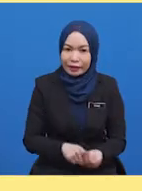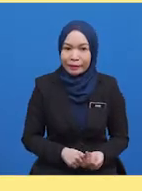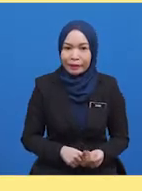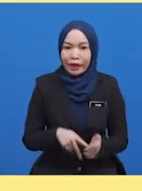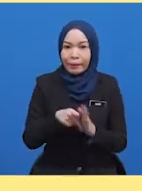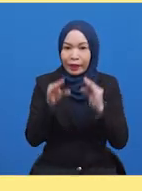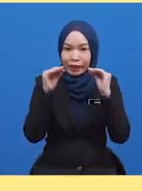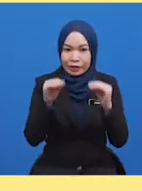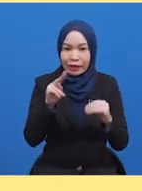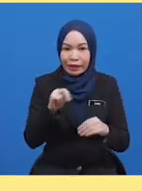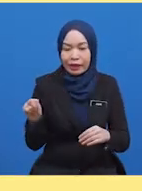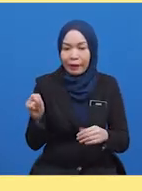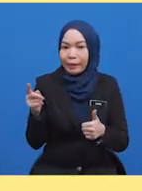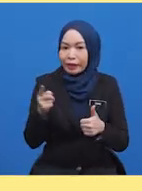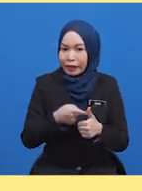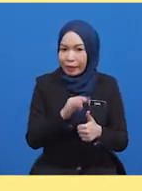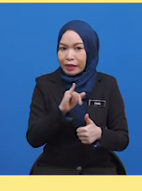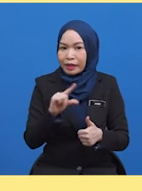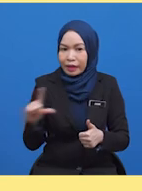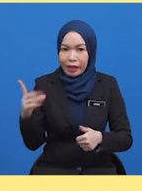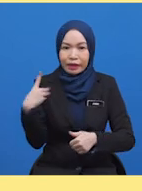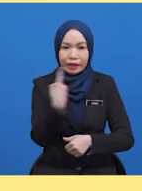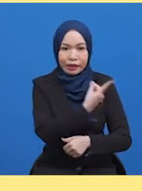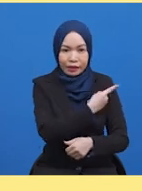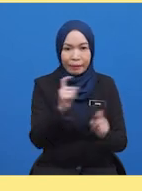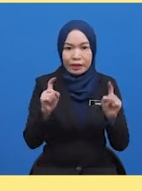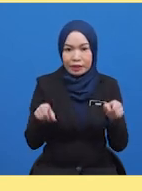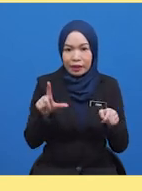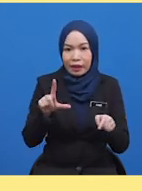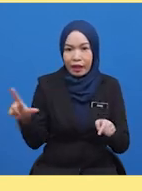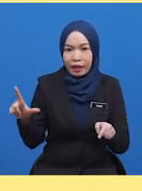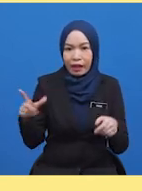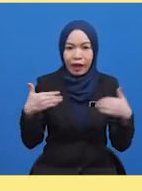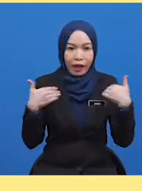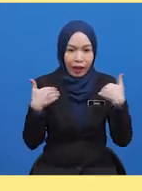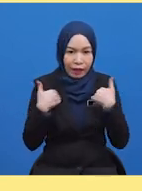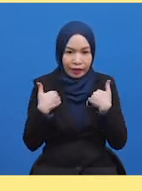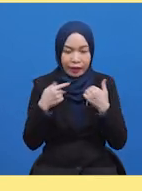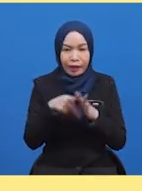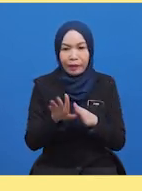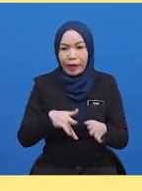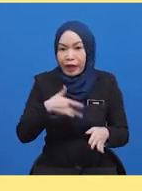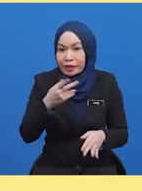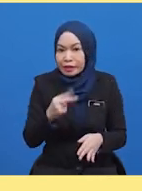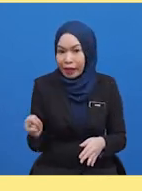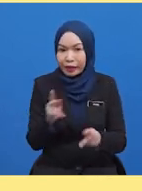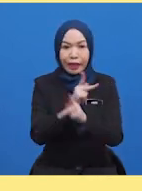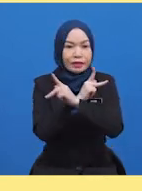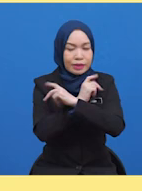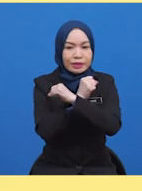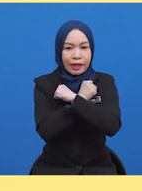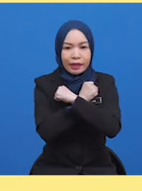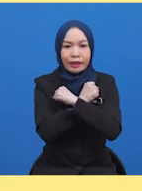pengajaran yang pertama ialah kita hendaklah memiliki perasaan kasih sayang